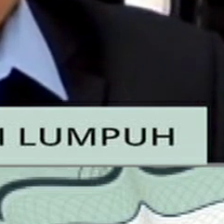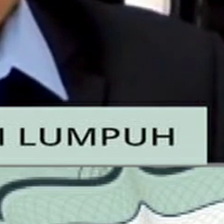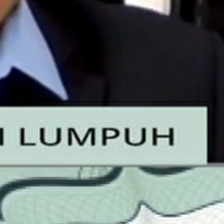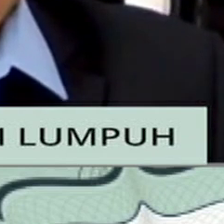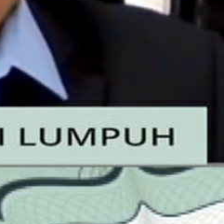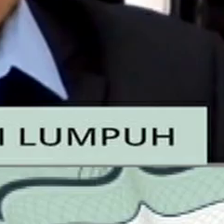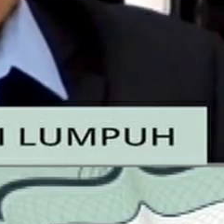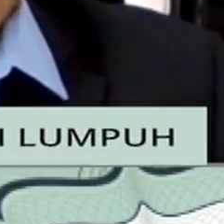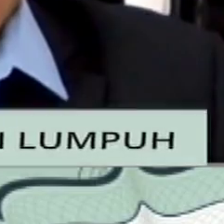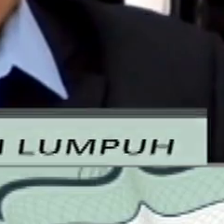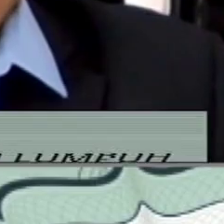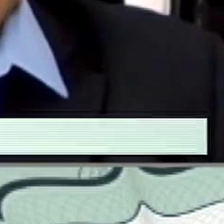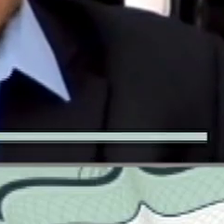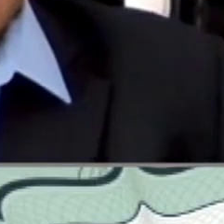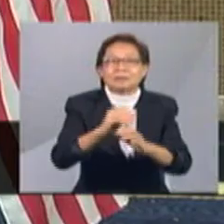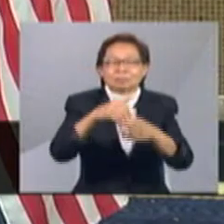Kita saksikan.